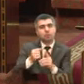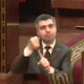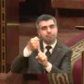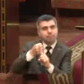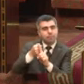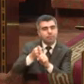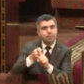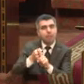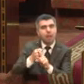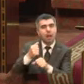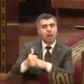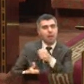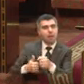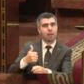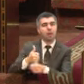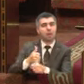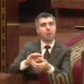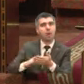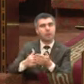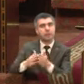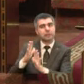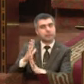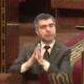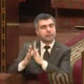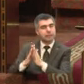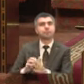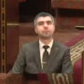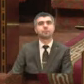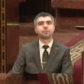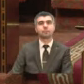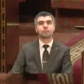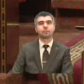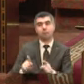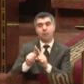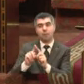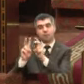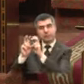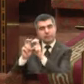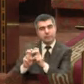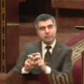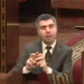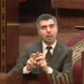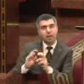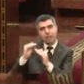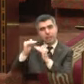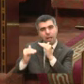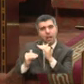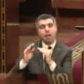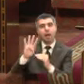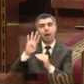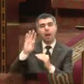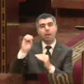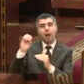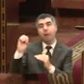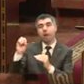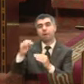السنوات السابقة، لأنه كنا في واحد المرحلة تنحاولوا نهبطوا غير على 4000 ديال القتلى في